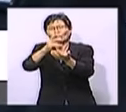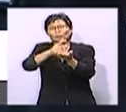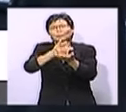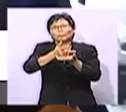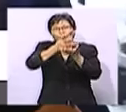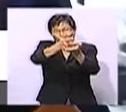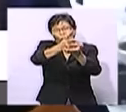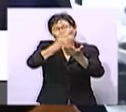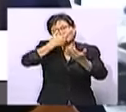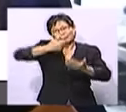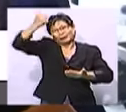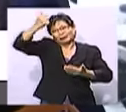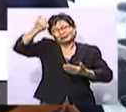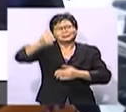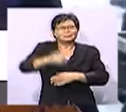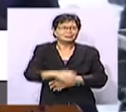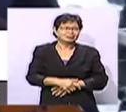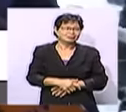pelabuhan yang lebih baik.